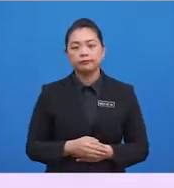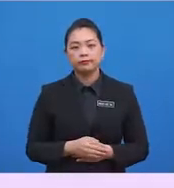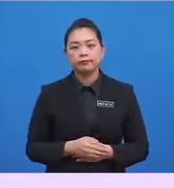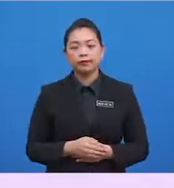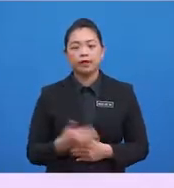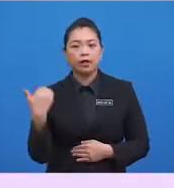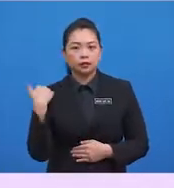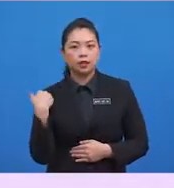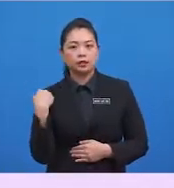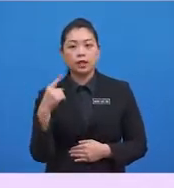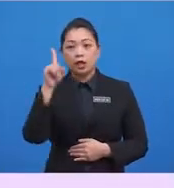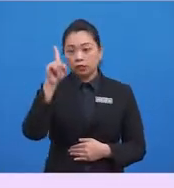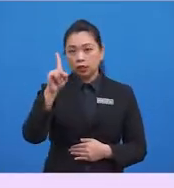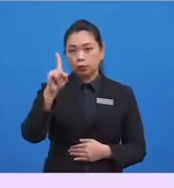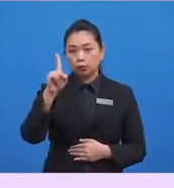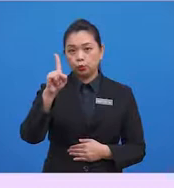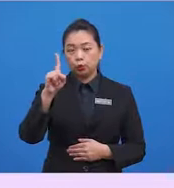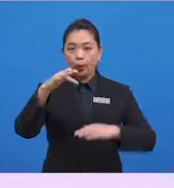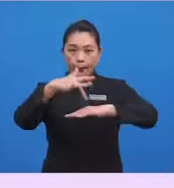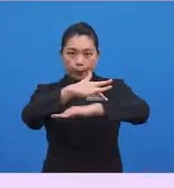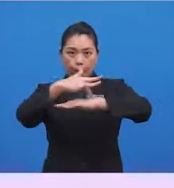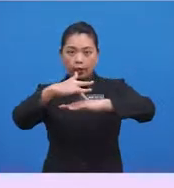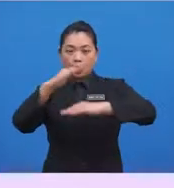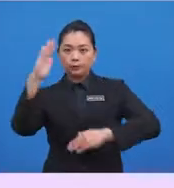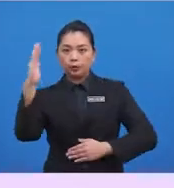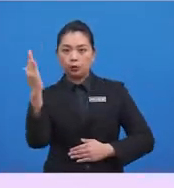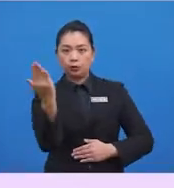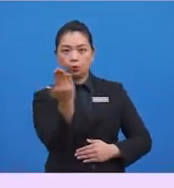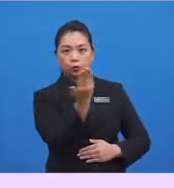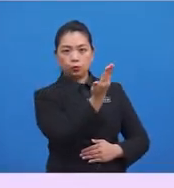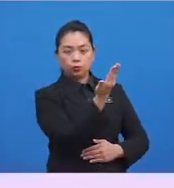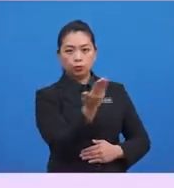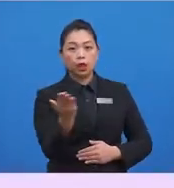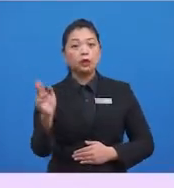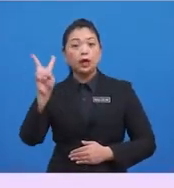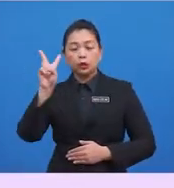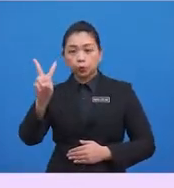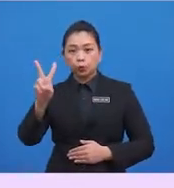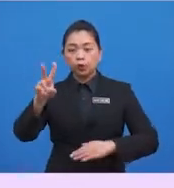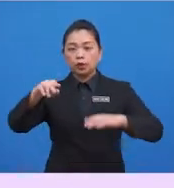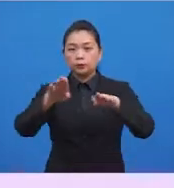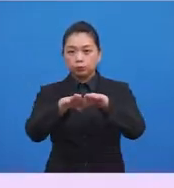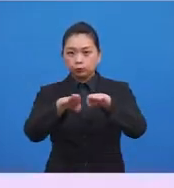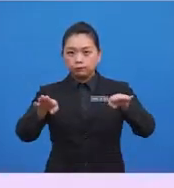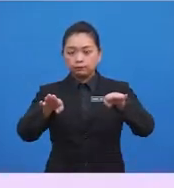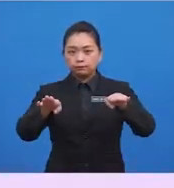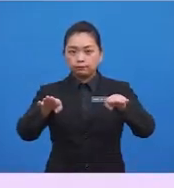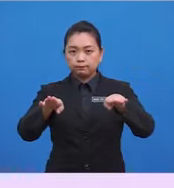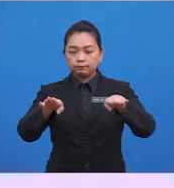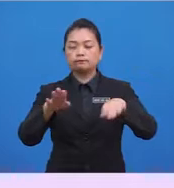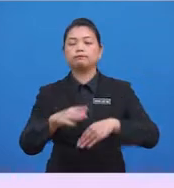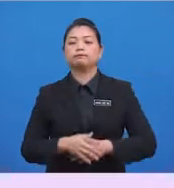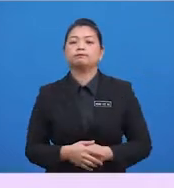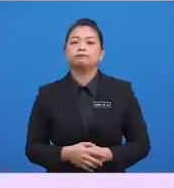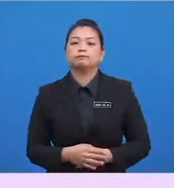Silinder mempunyai 1 permukaan melengkung dan 2 permukaan rata. Ingat ya